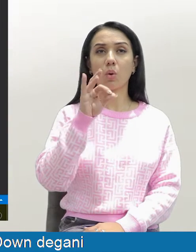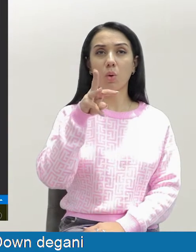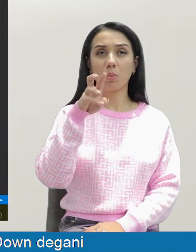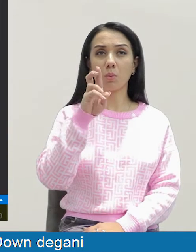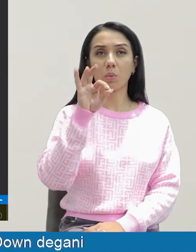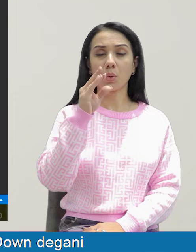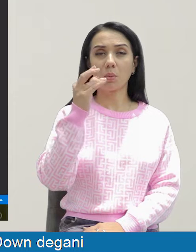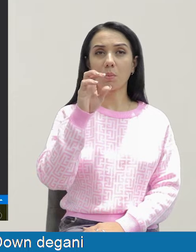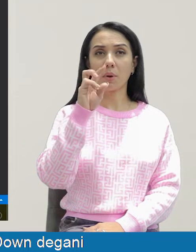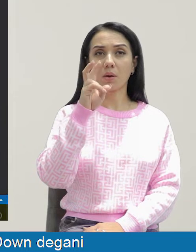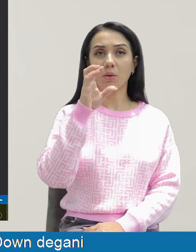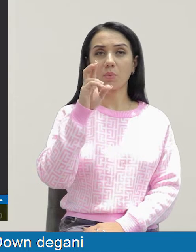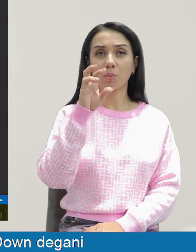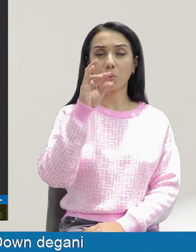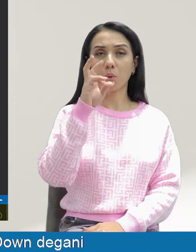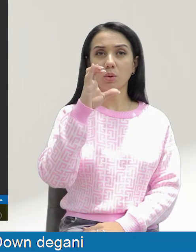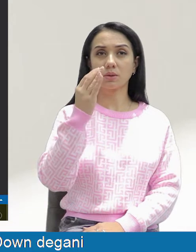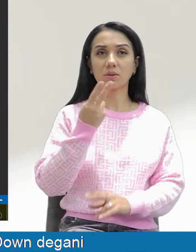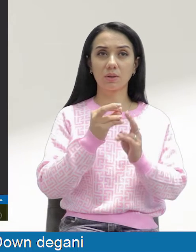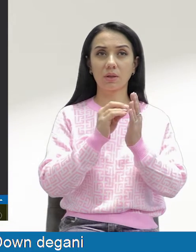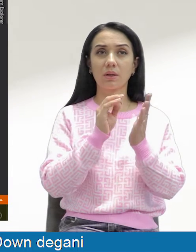drop down degan narsa ya'ni